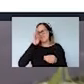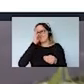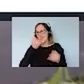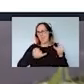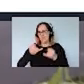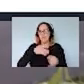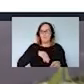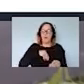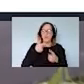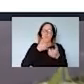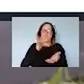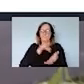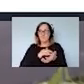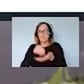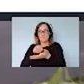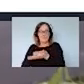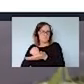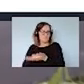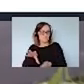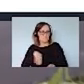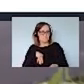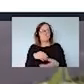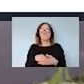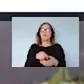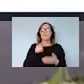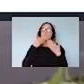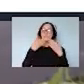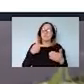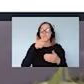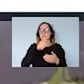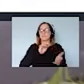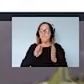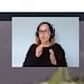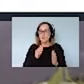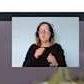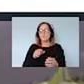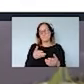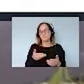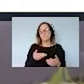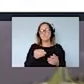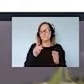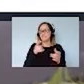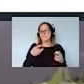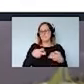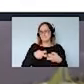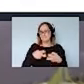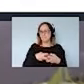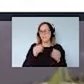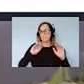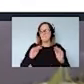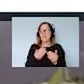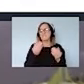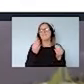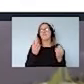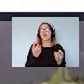które też możemy ich wyniki zapisywać, dzięki czemu po prostu kiedy korzystamy z takiego zasobu cyfrowego, no to coraz mniej istotna